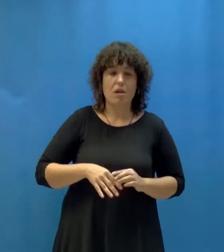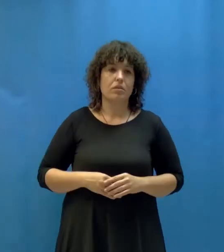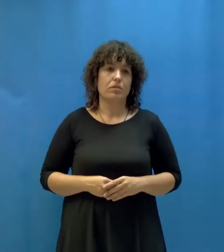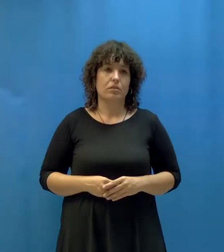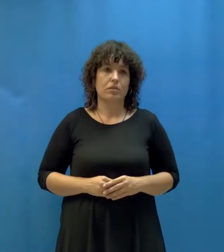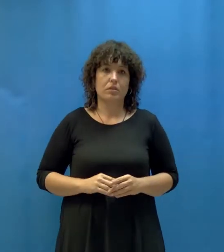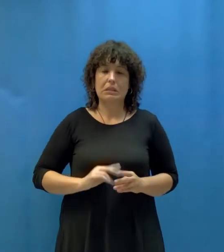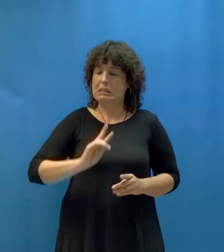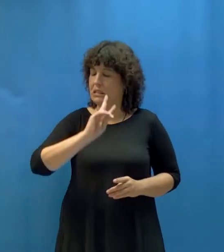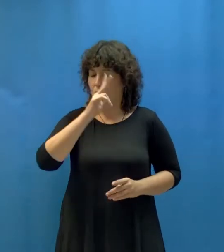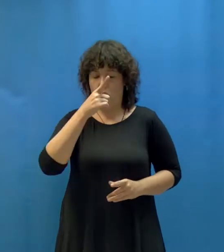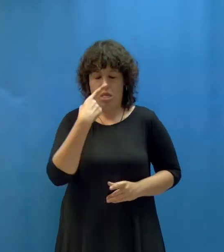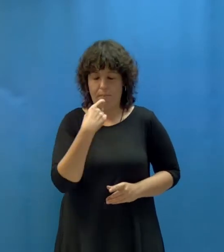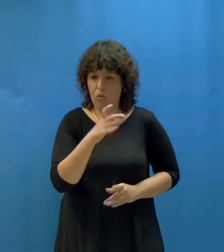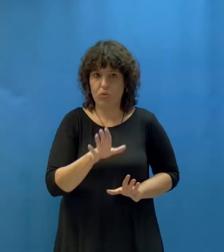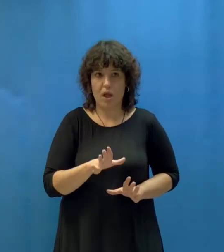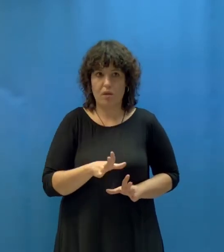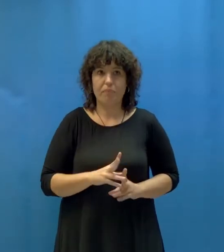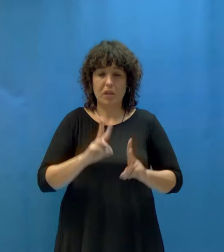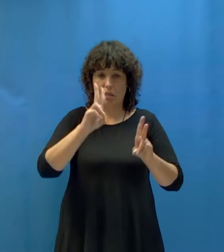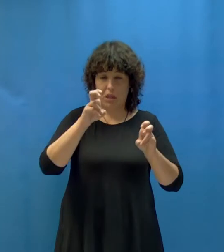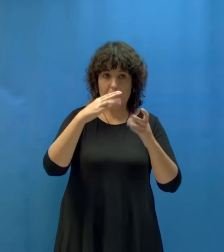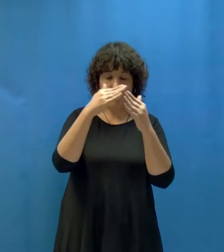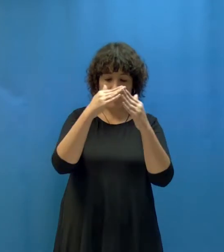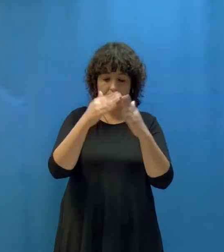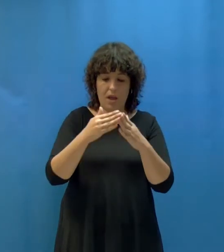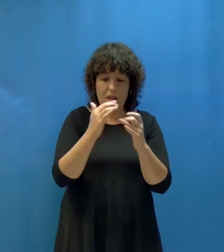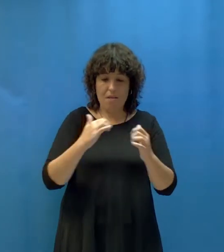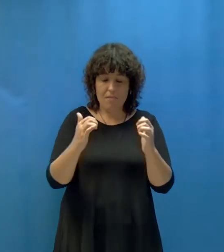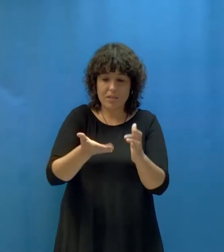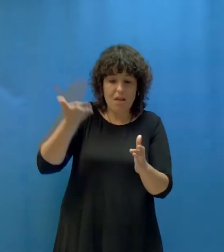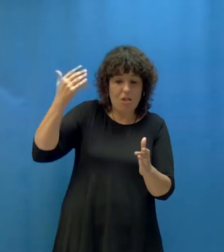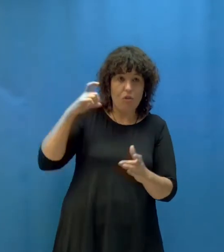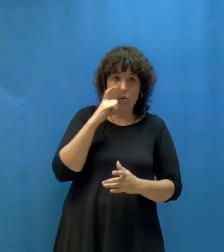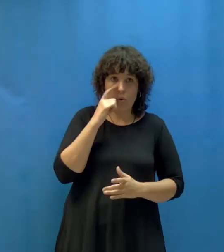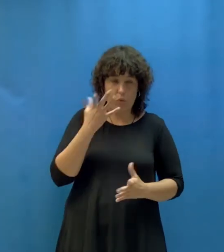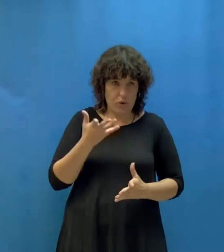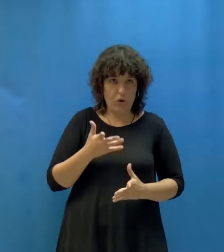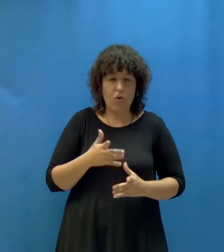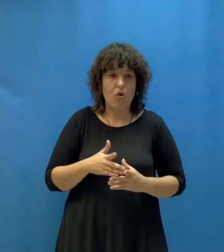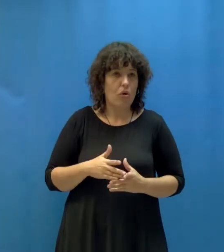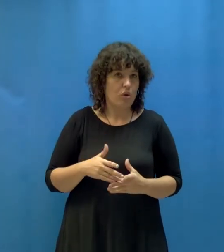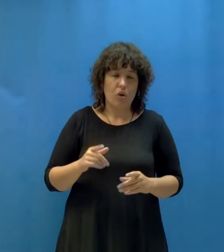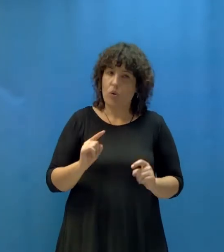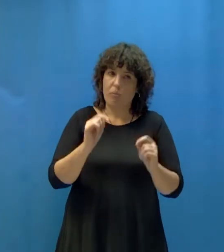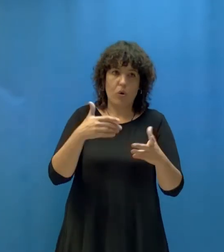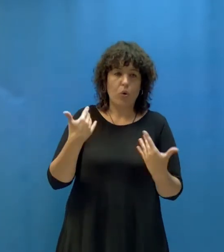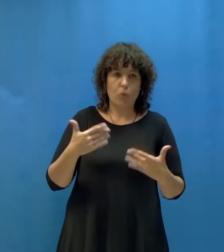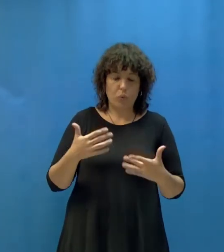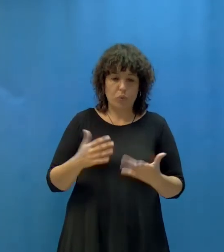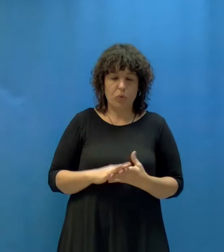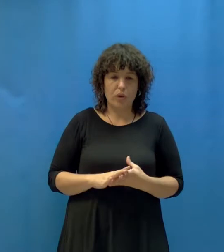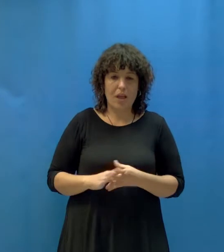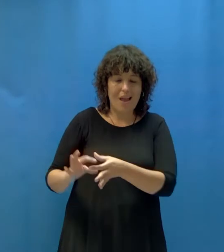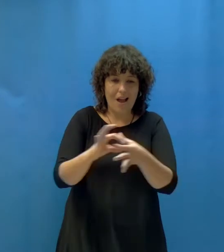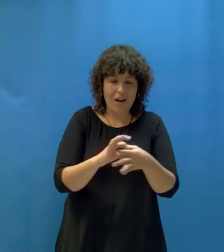Una segona pregunta, d'habitatge. En el passat ple de juny vam viure un fet insòlid, l'aliança del PSPV i Compromís amb